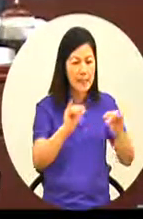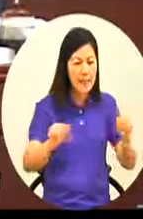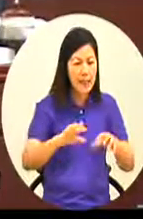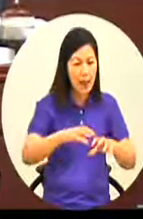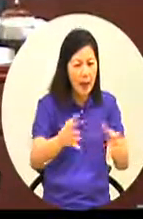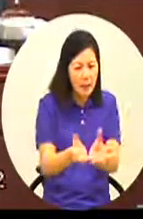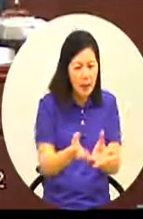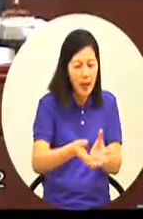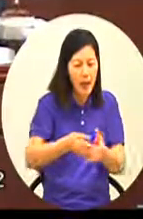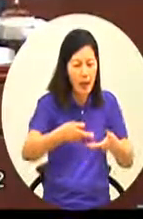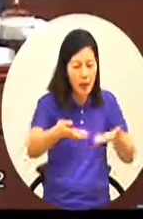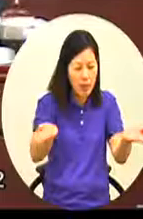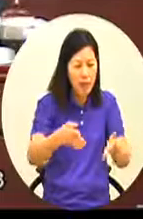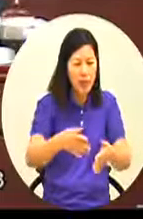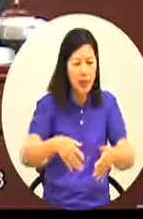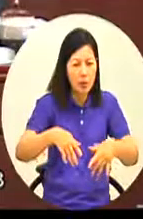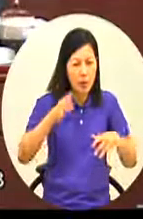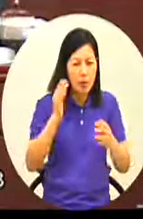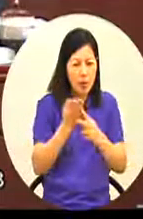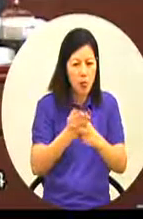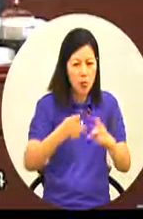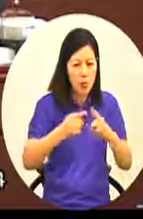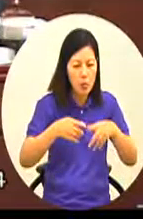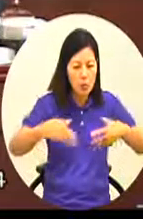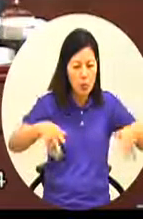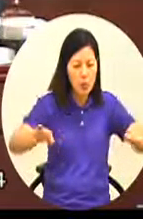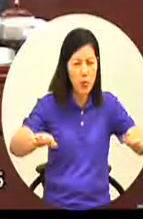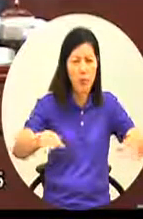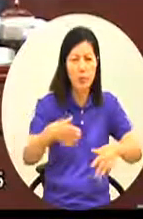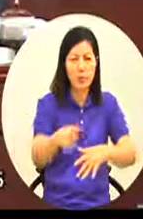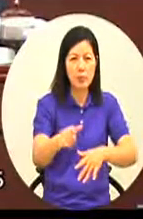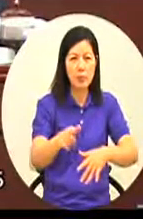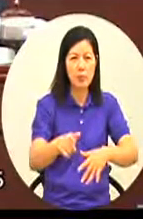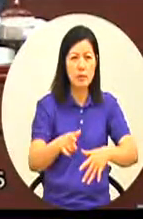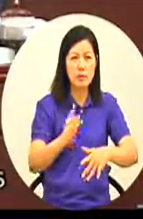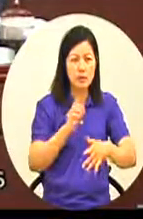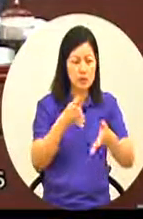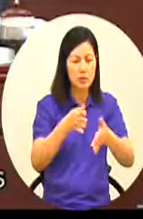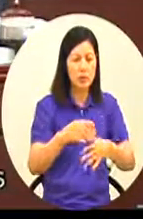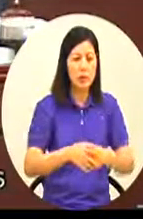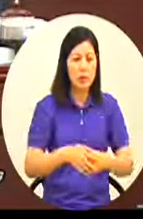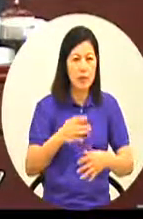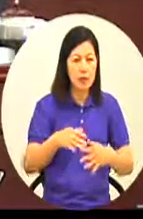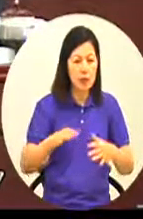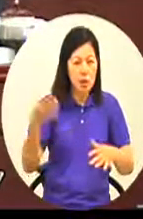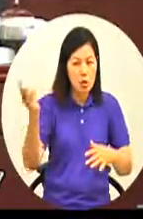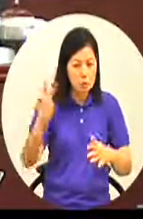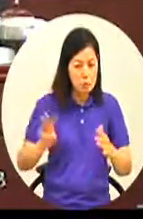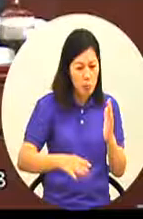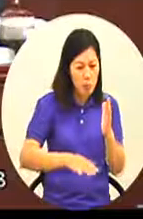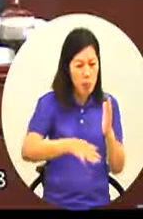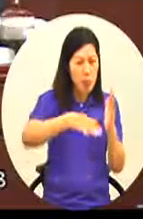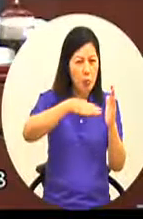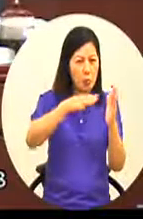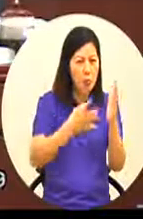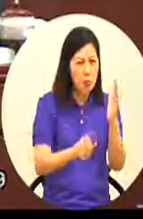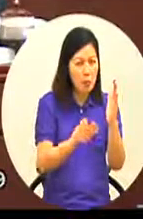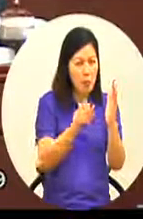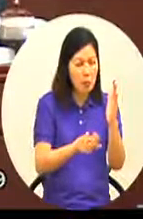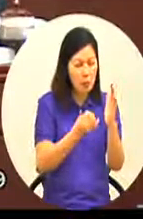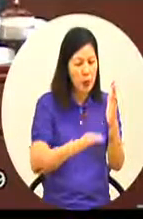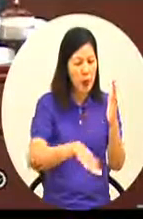是我们做这个疏散撤离，也包括我们可以看到我们的区公所在一线的时候，包括水涨高了，水涨到多少，然后哪里淹